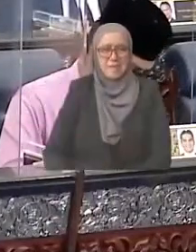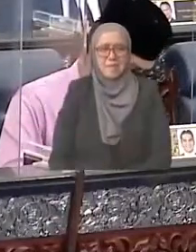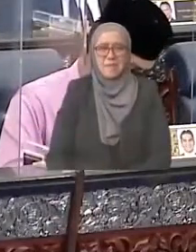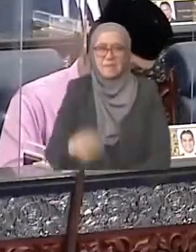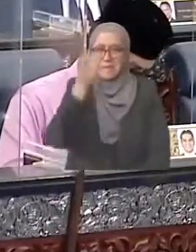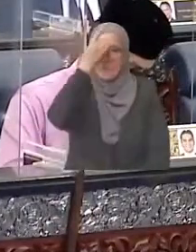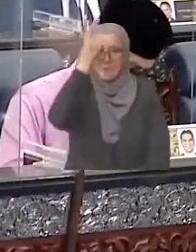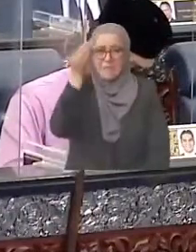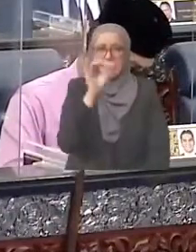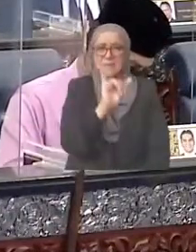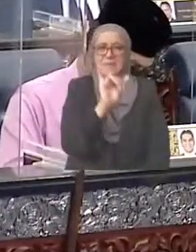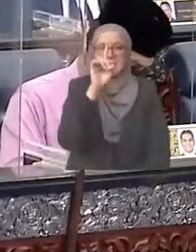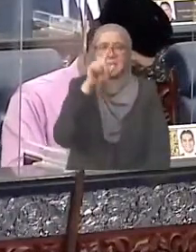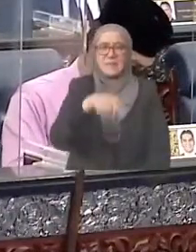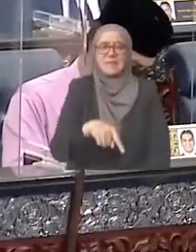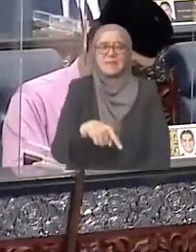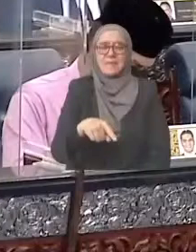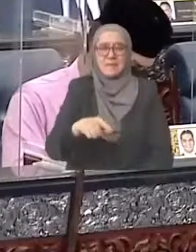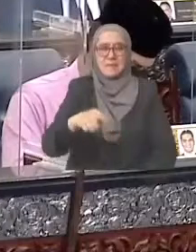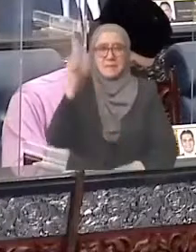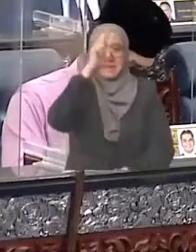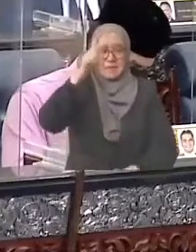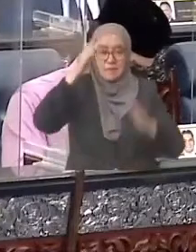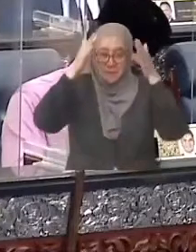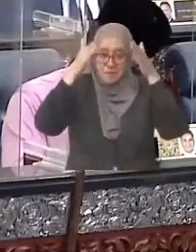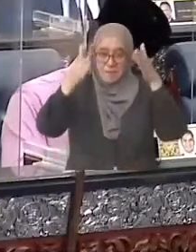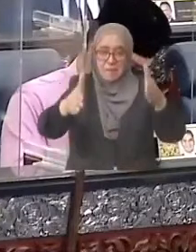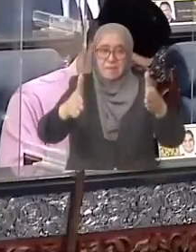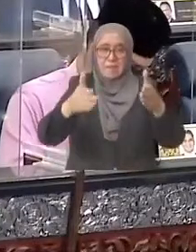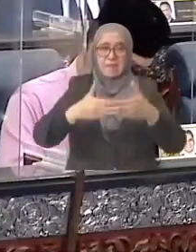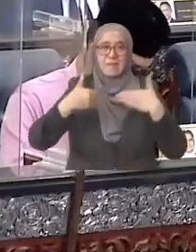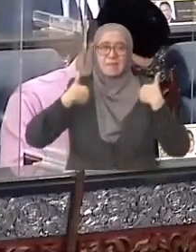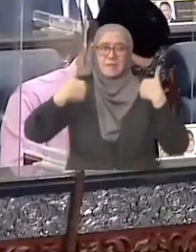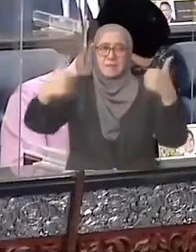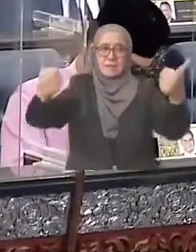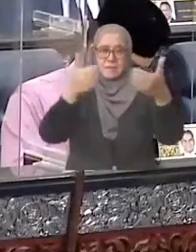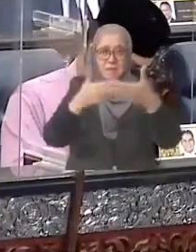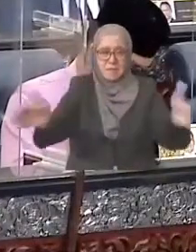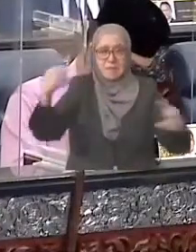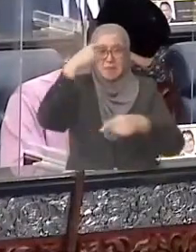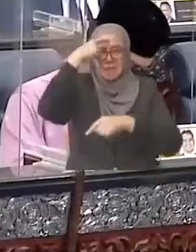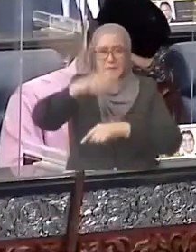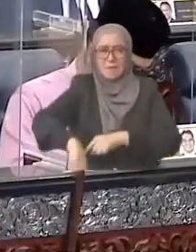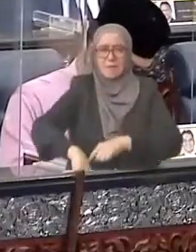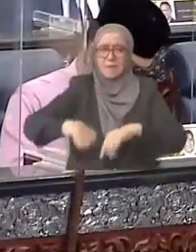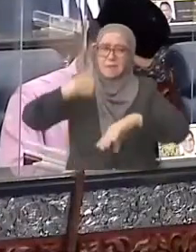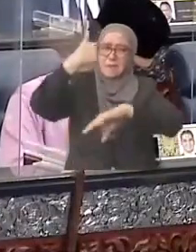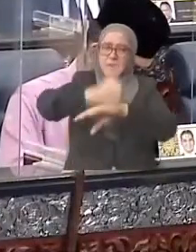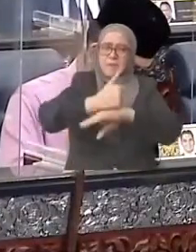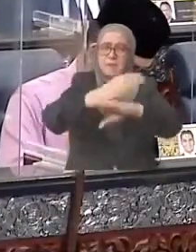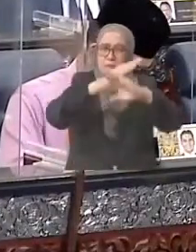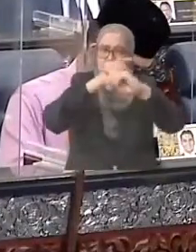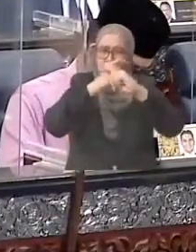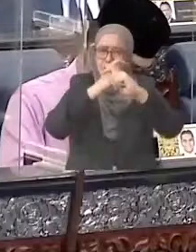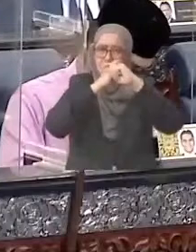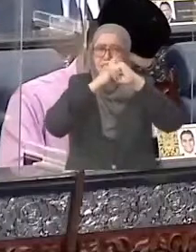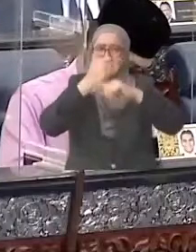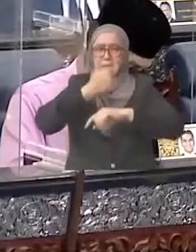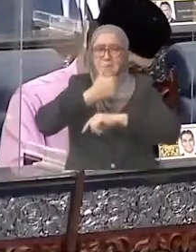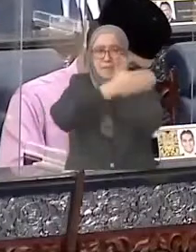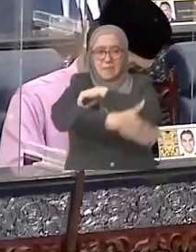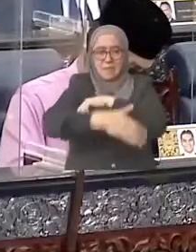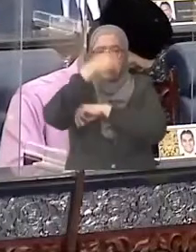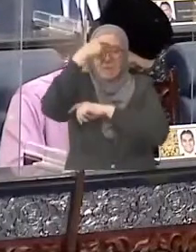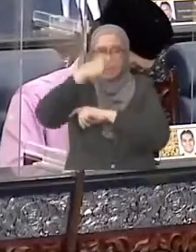terus mengutamakan aspek kesehatan awam bagi membina daya tahan negara dalam persediaan kita ke pasar endemik habis 16